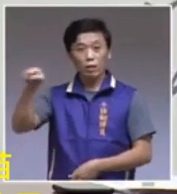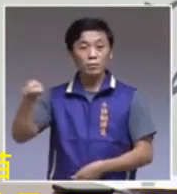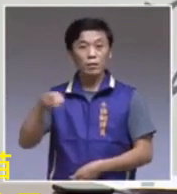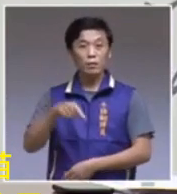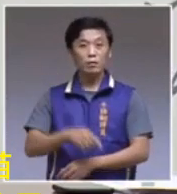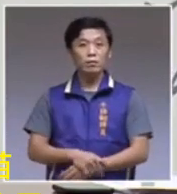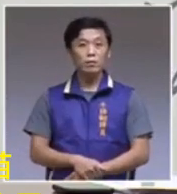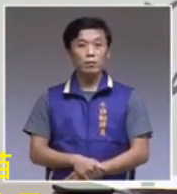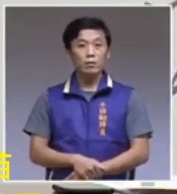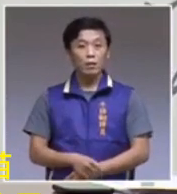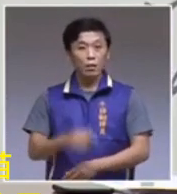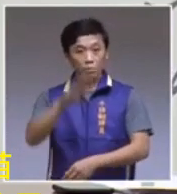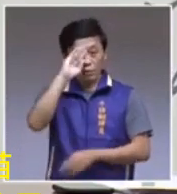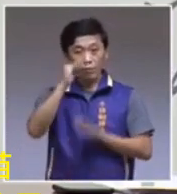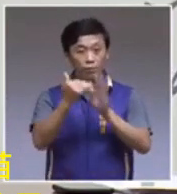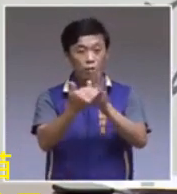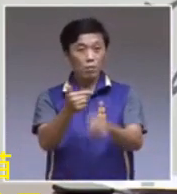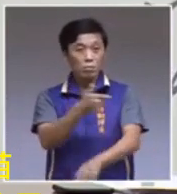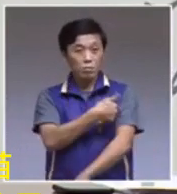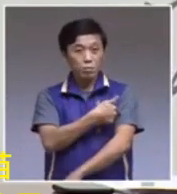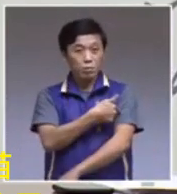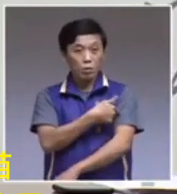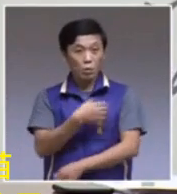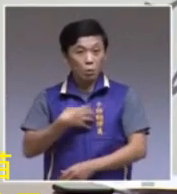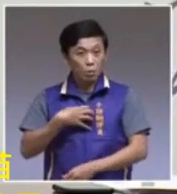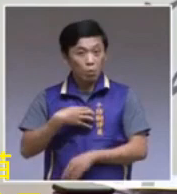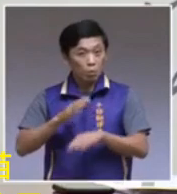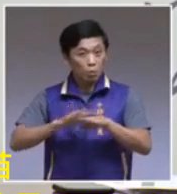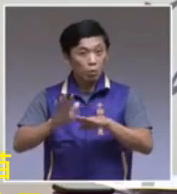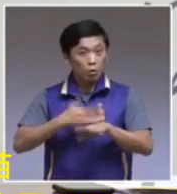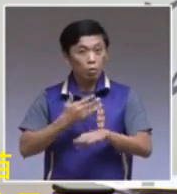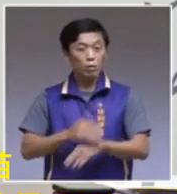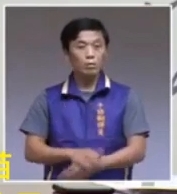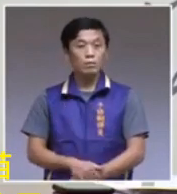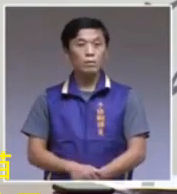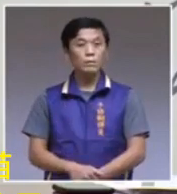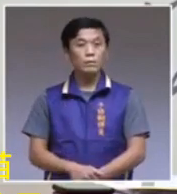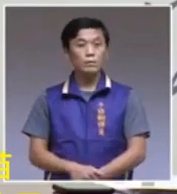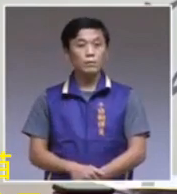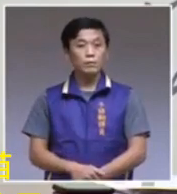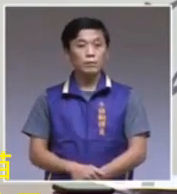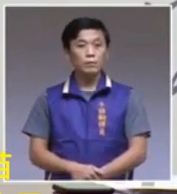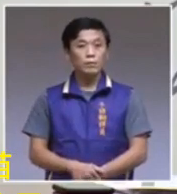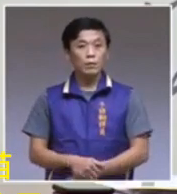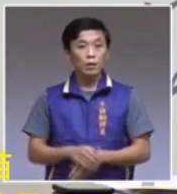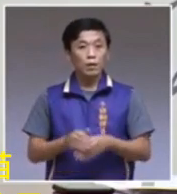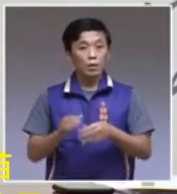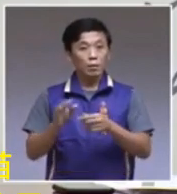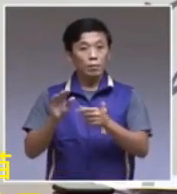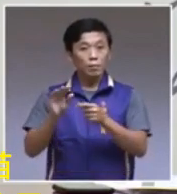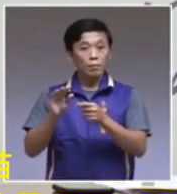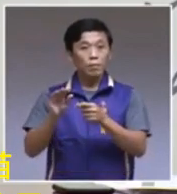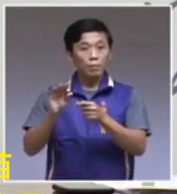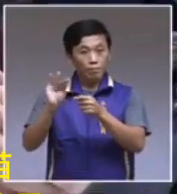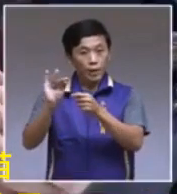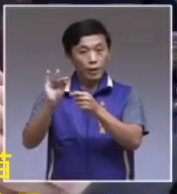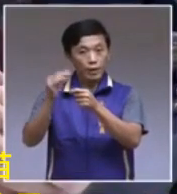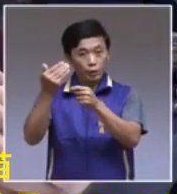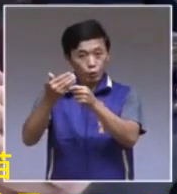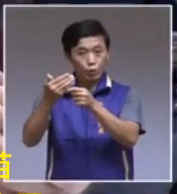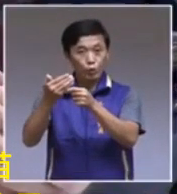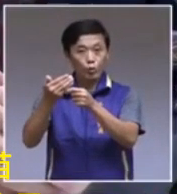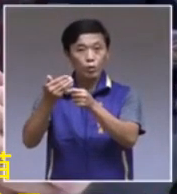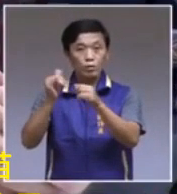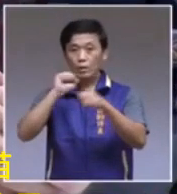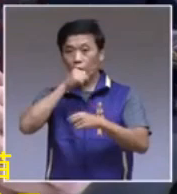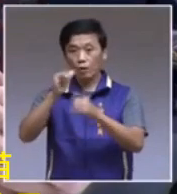辈注疫苗敢会真正足危险了吼？那其实咱对109年度的人口统